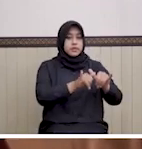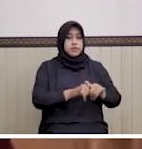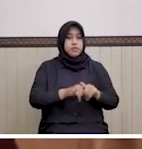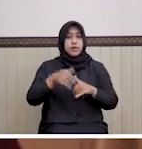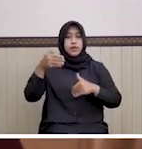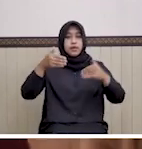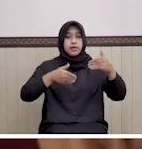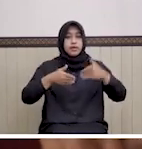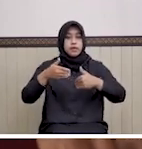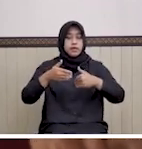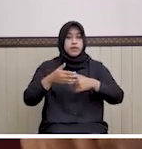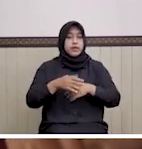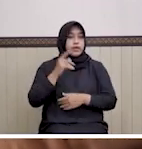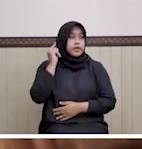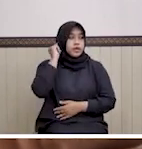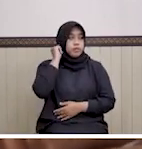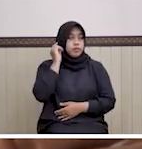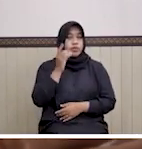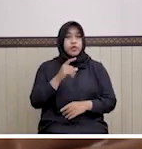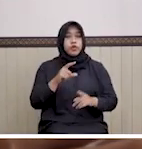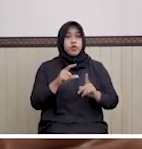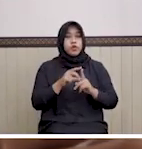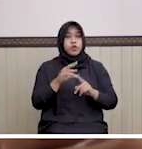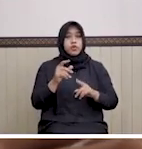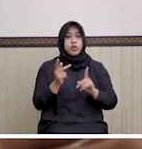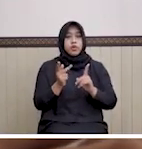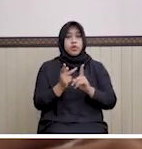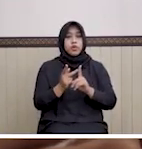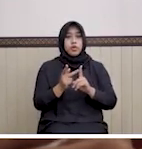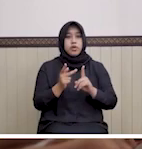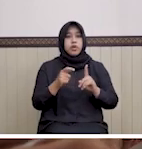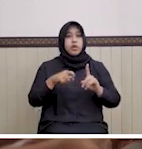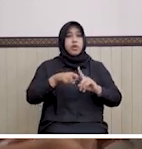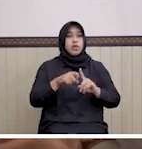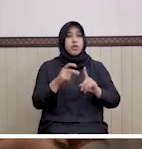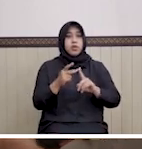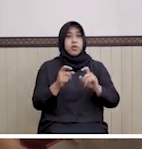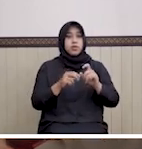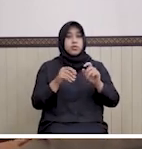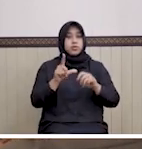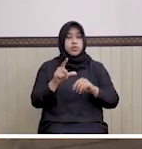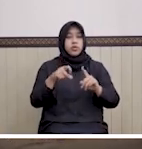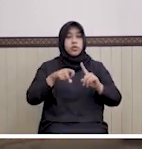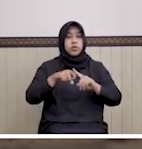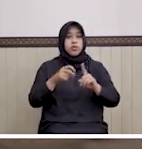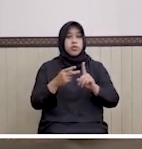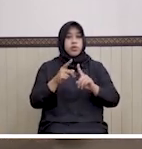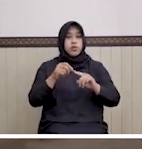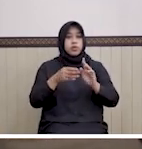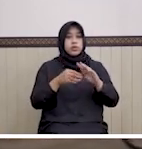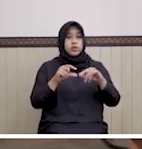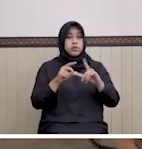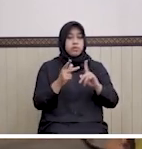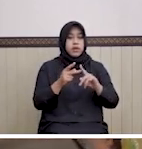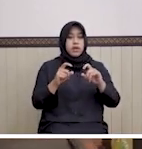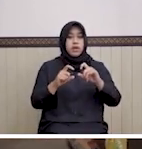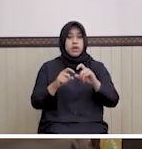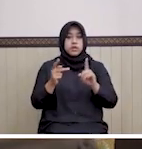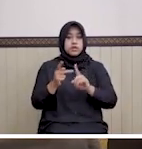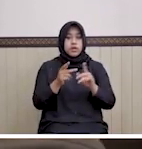sudah hadir Ibu Doctor Khusnul Khotimah S hmh dari pengadilan